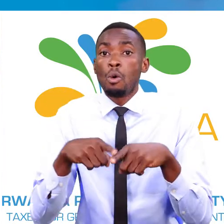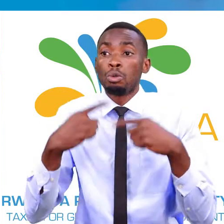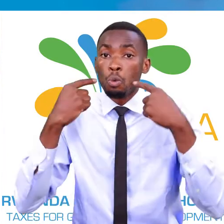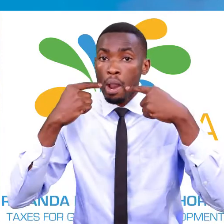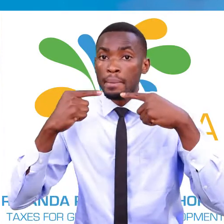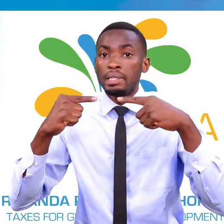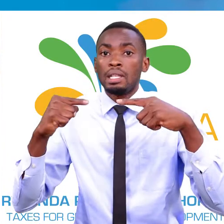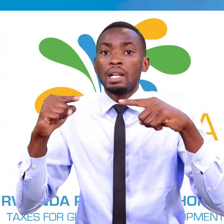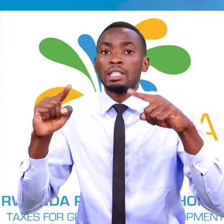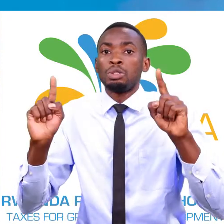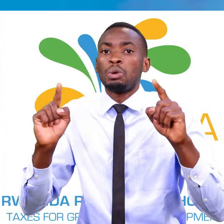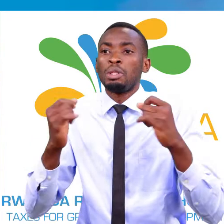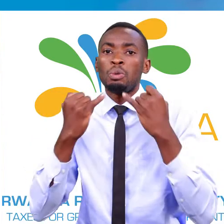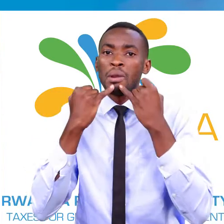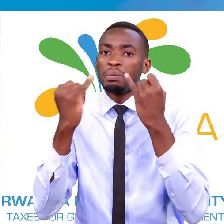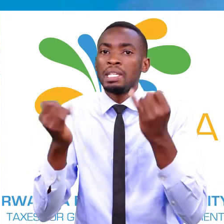byatangajwe